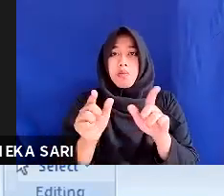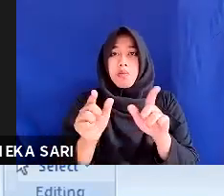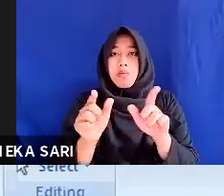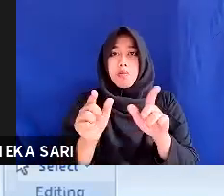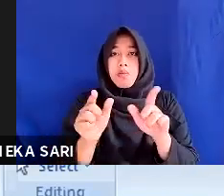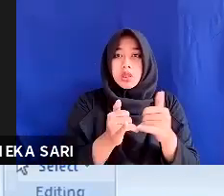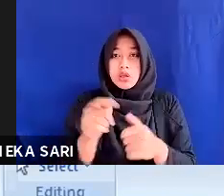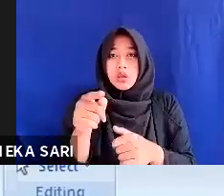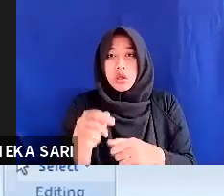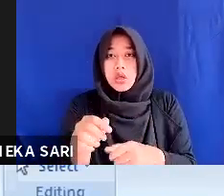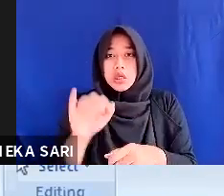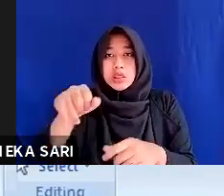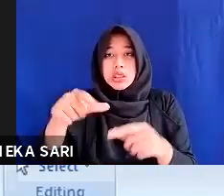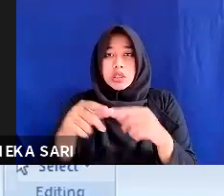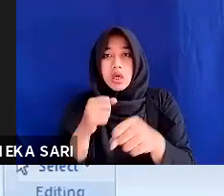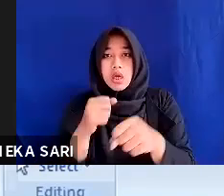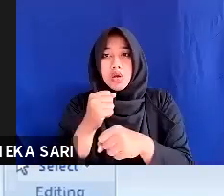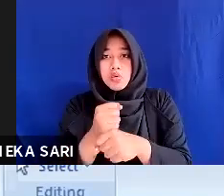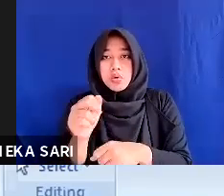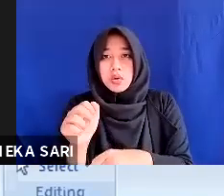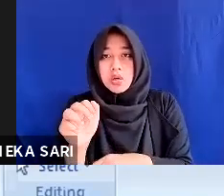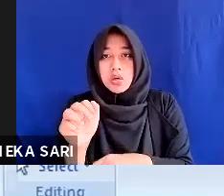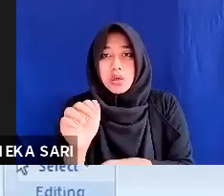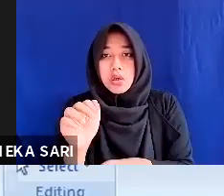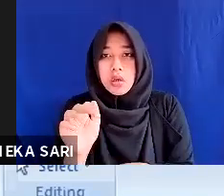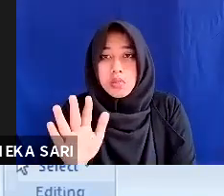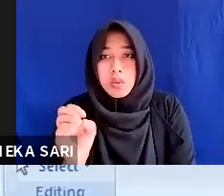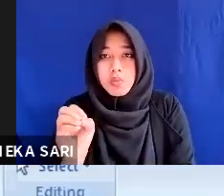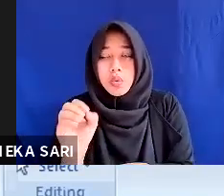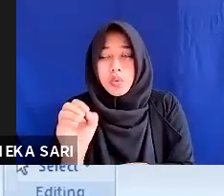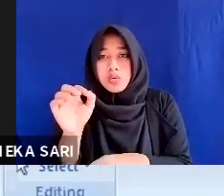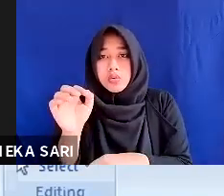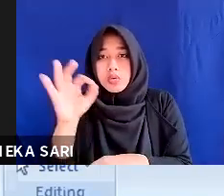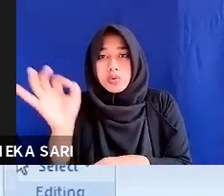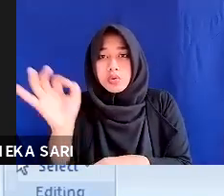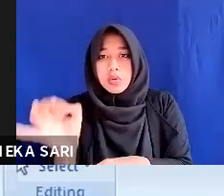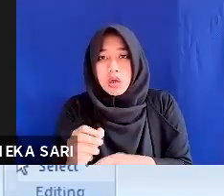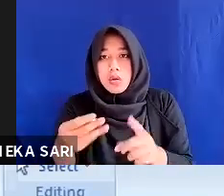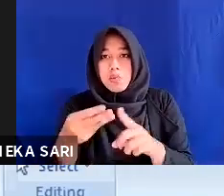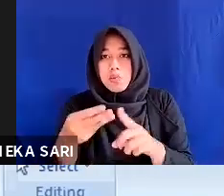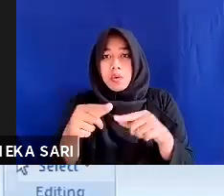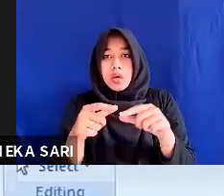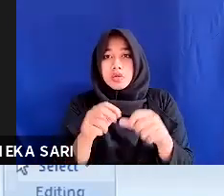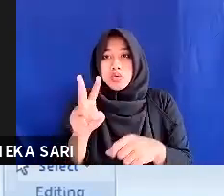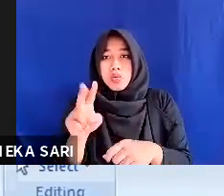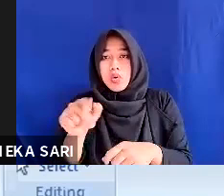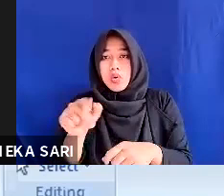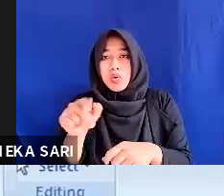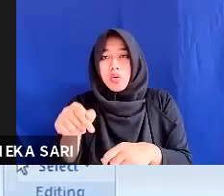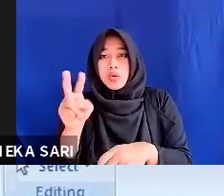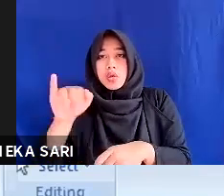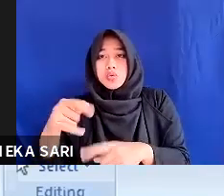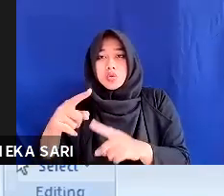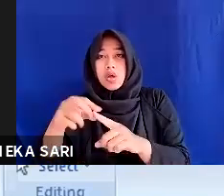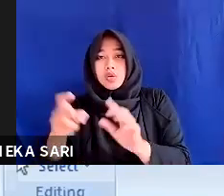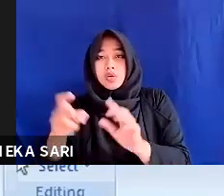ton. Beras impornya adalah 2,202 juta ton. Kedelai